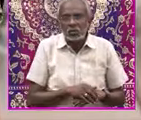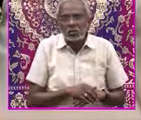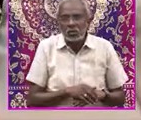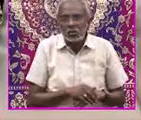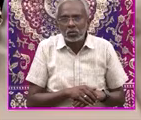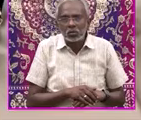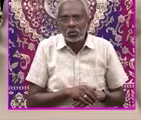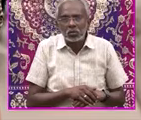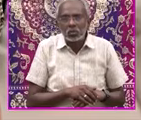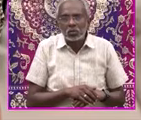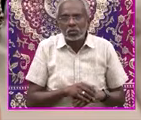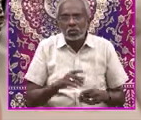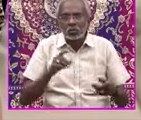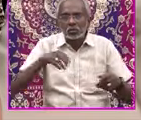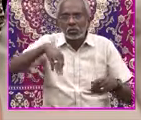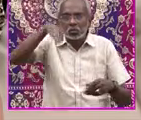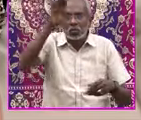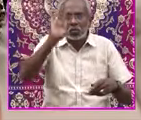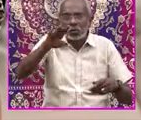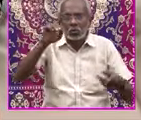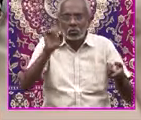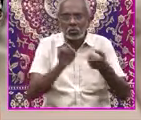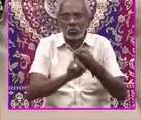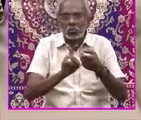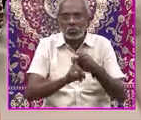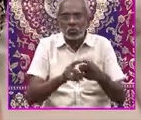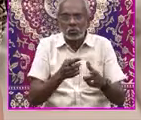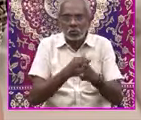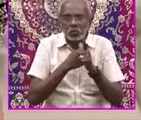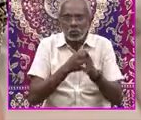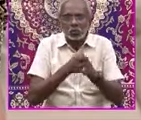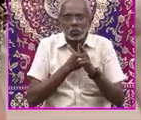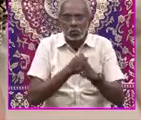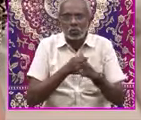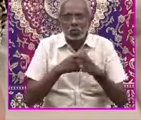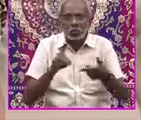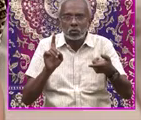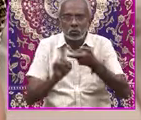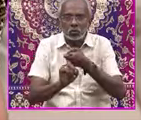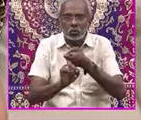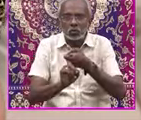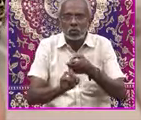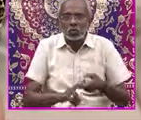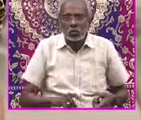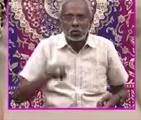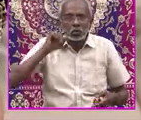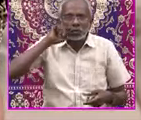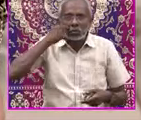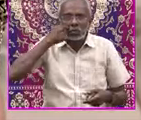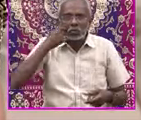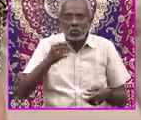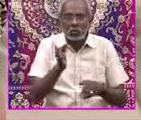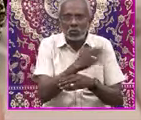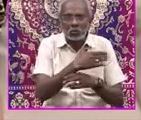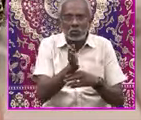நடந்து, யானைகள் யானைகளோடு எப்படி மோதிக்கொண்டன, குதிரைகள் குதிரைகளோடு எப்படி மோதிக்கொண்டன, காலாட்படை